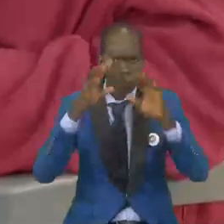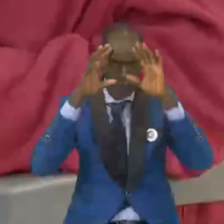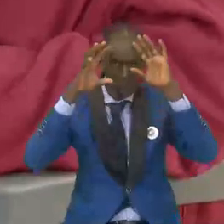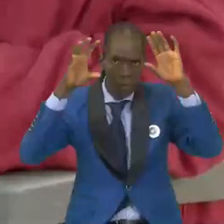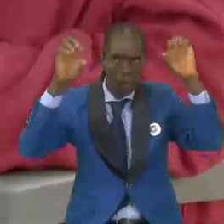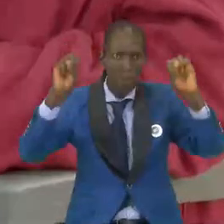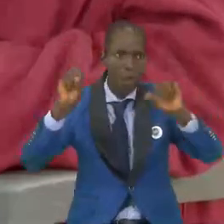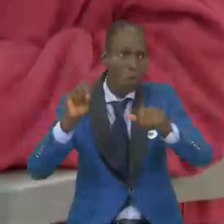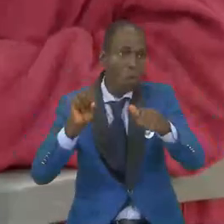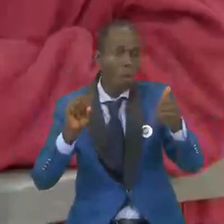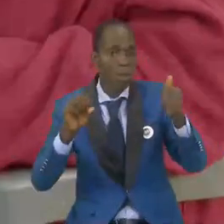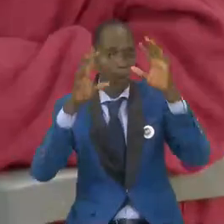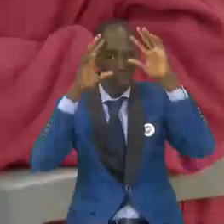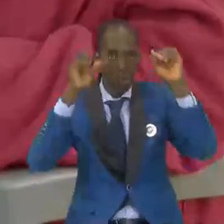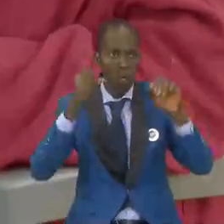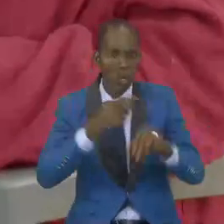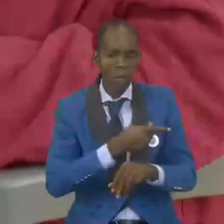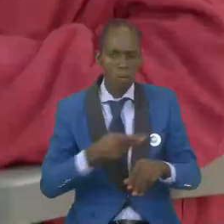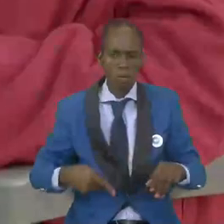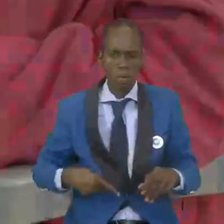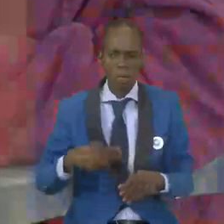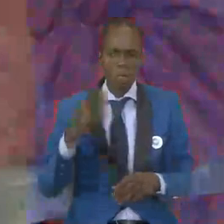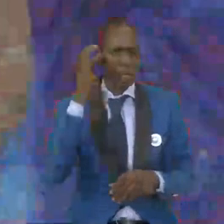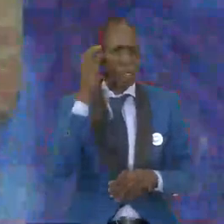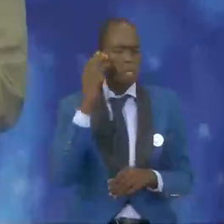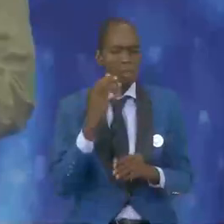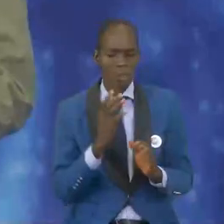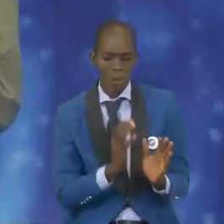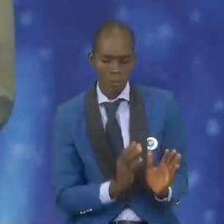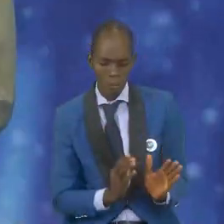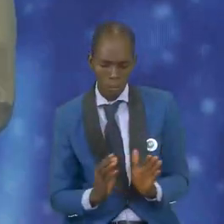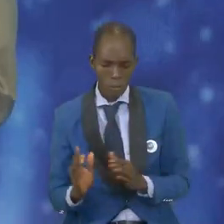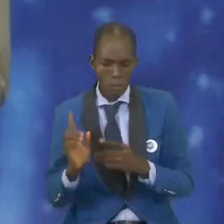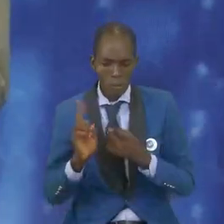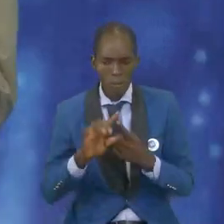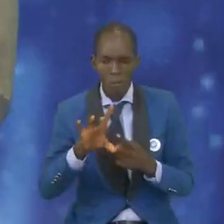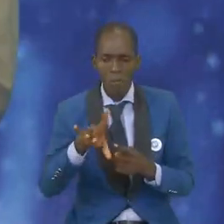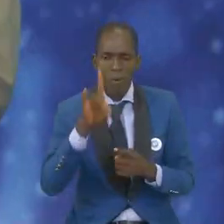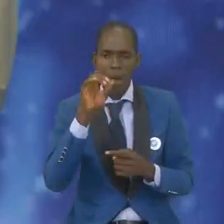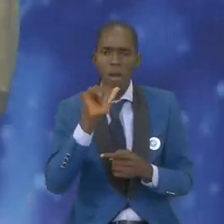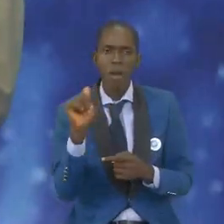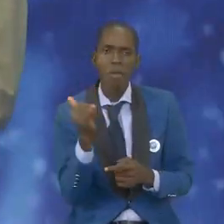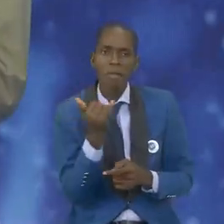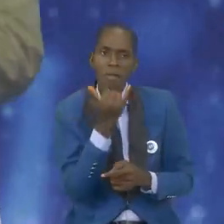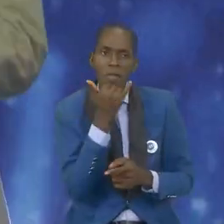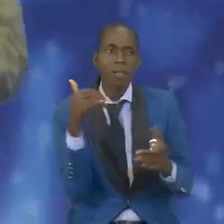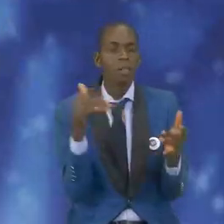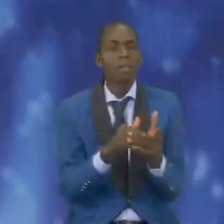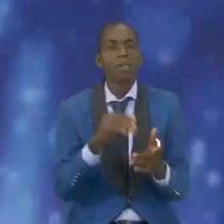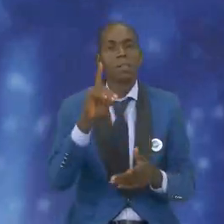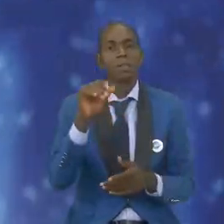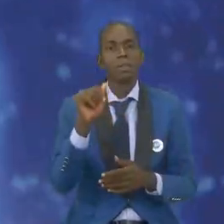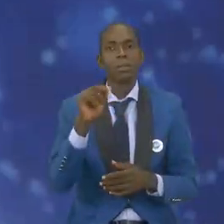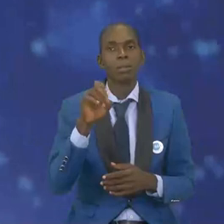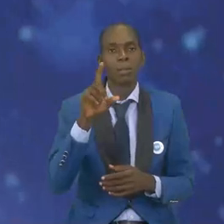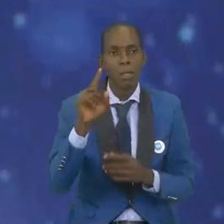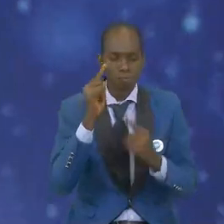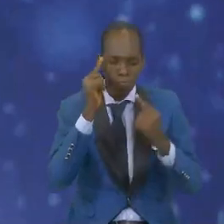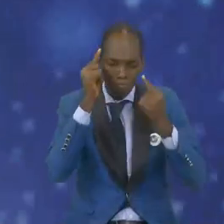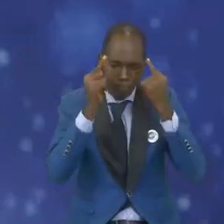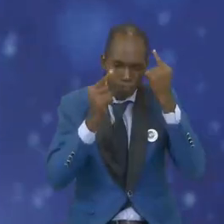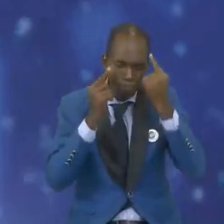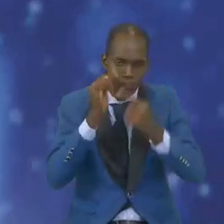Verset 4. Alors, les chefs et les satrapes cherchaient une occasion